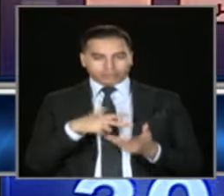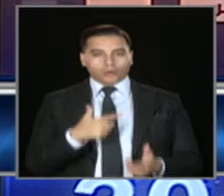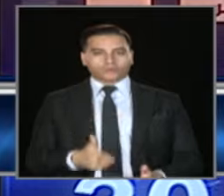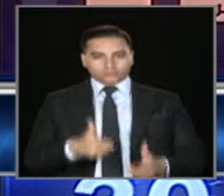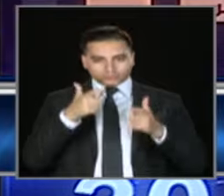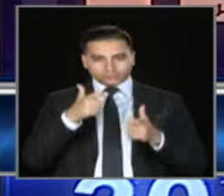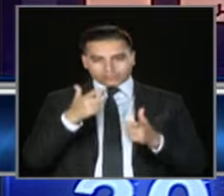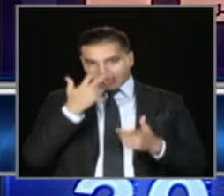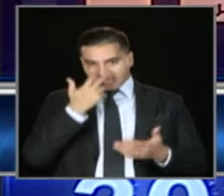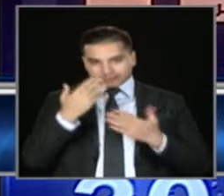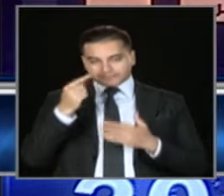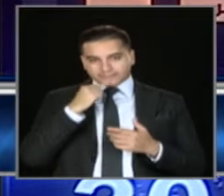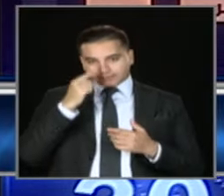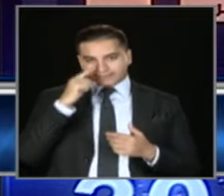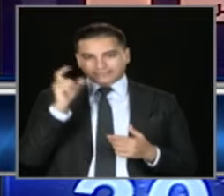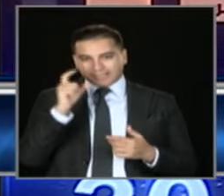هجريا، فمن هو؟